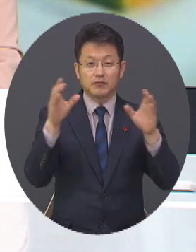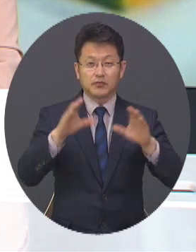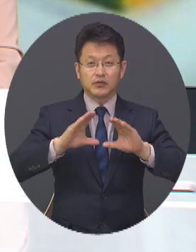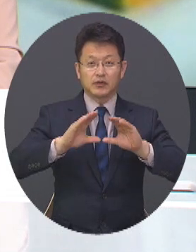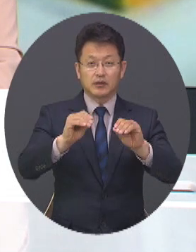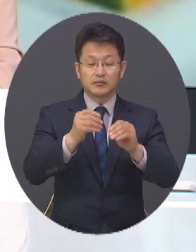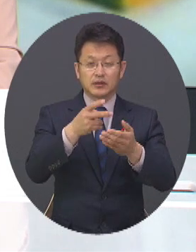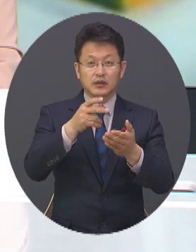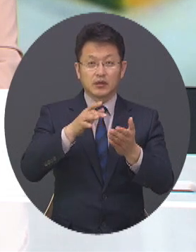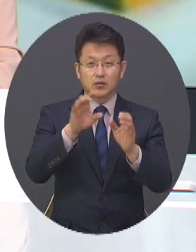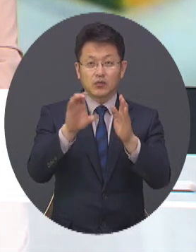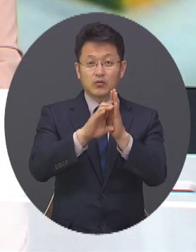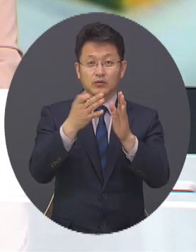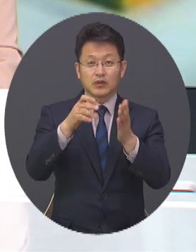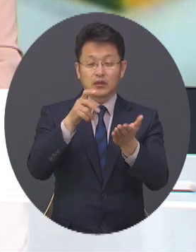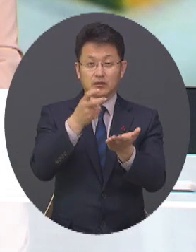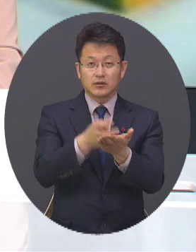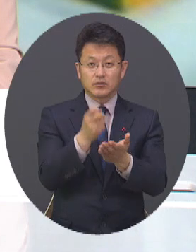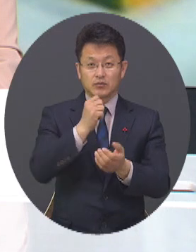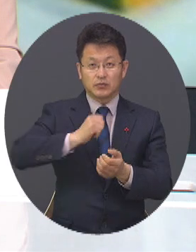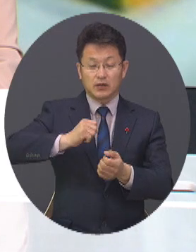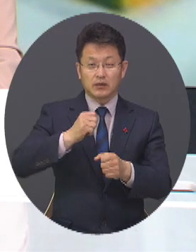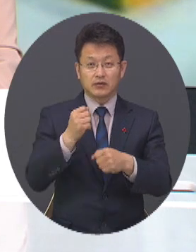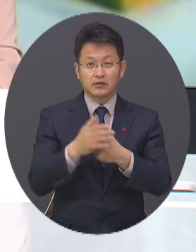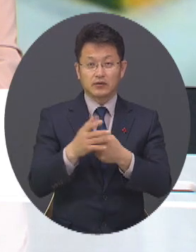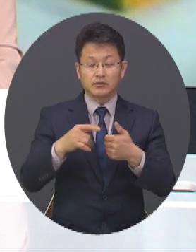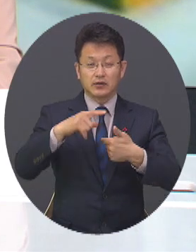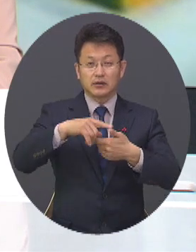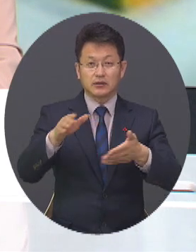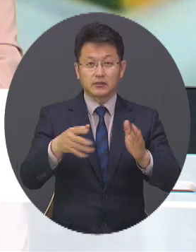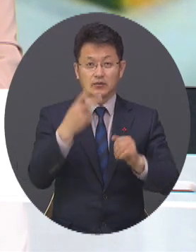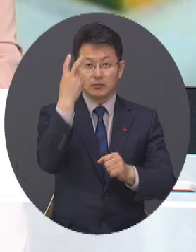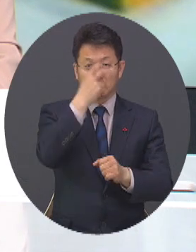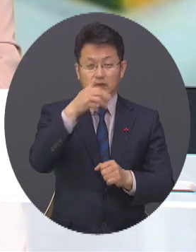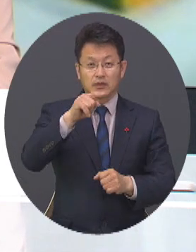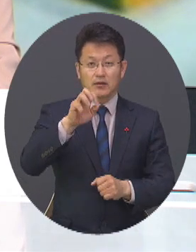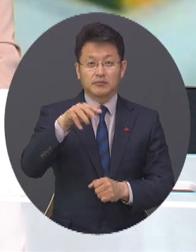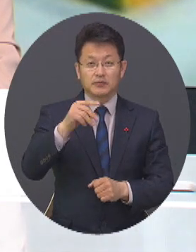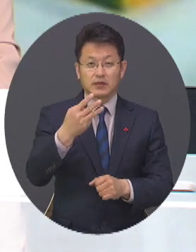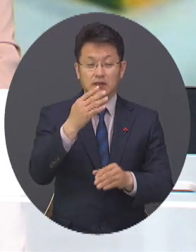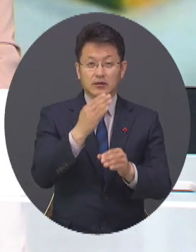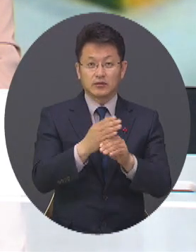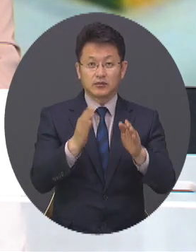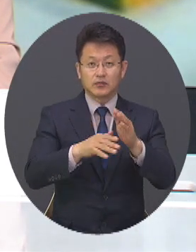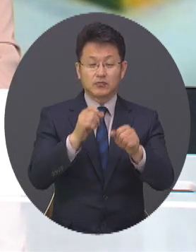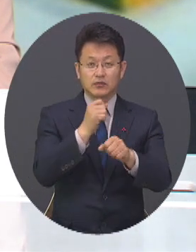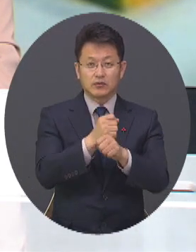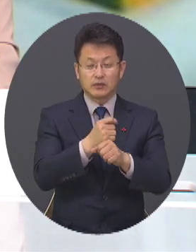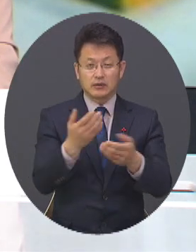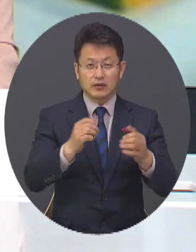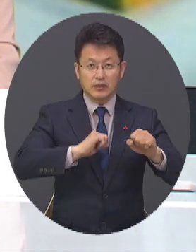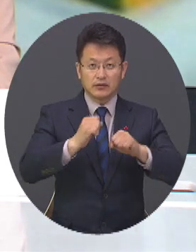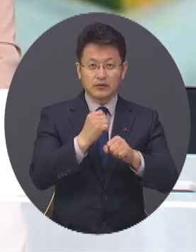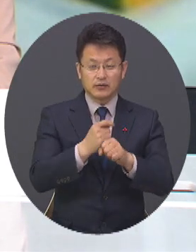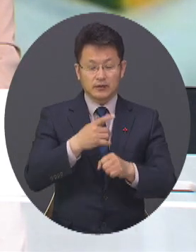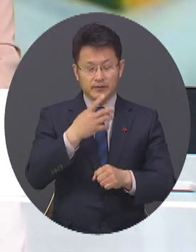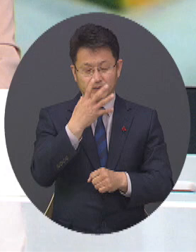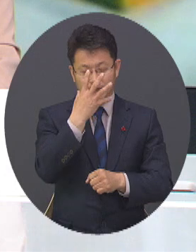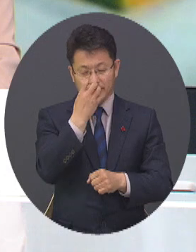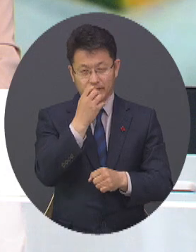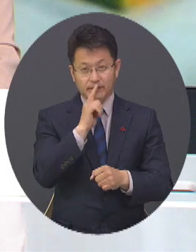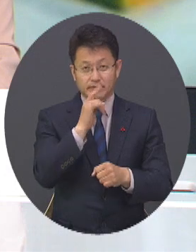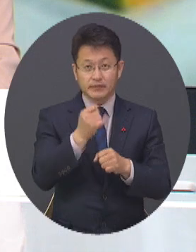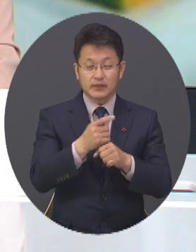코로나 일부 방역 수칙을 어겨서 경상남도의 감찰을 받고 있습니다 공무원들의 일탈의 눈쌀이 찌푸려 지는 데요